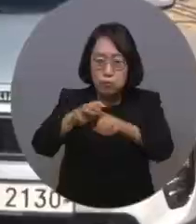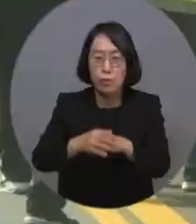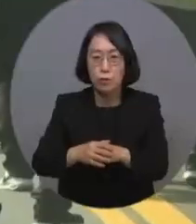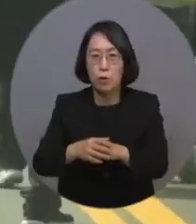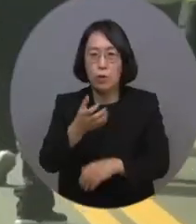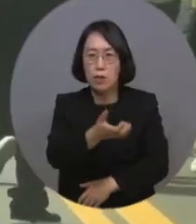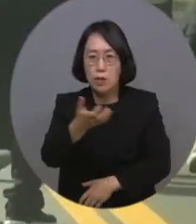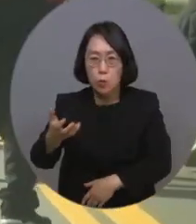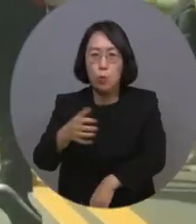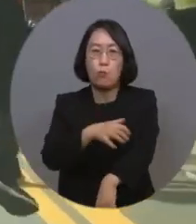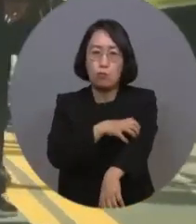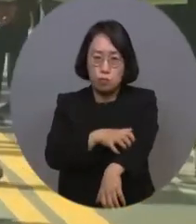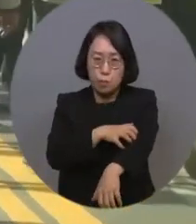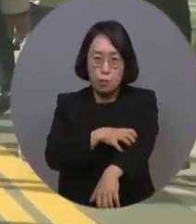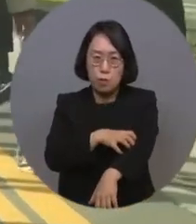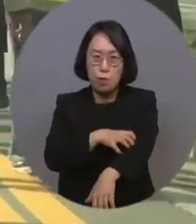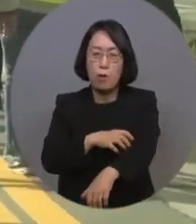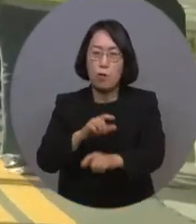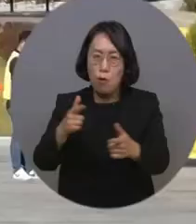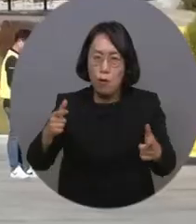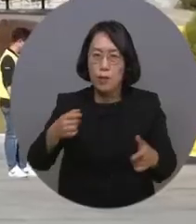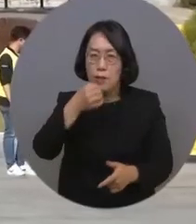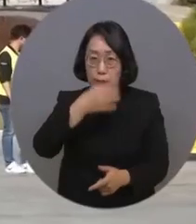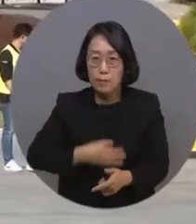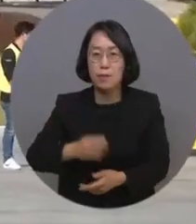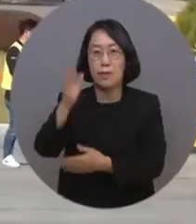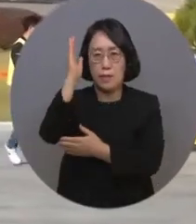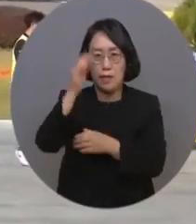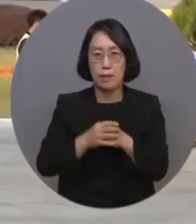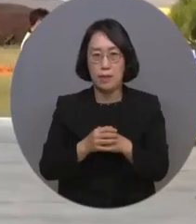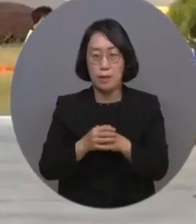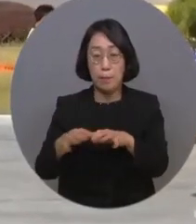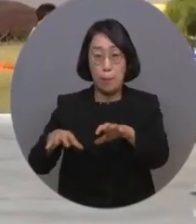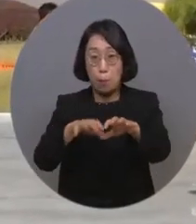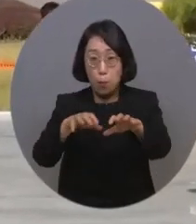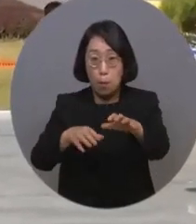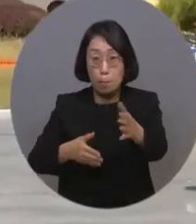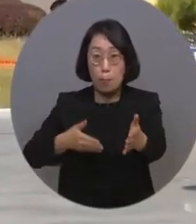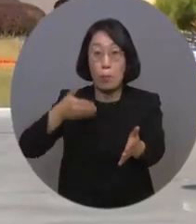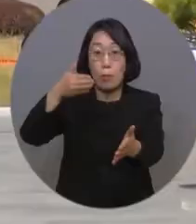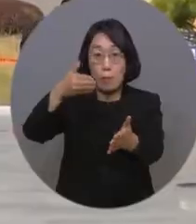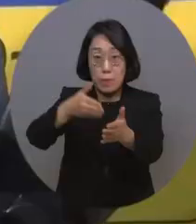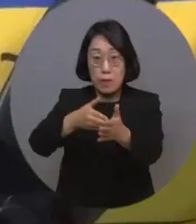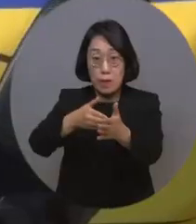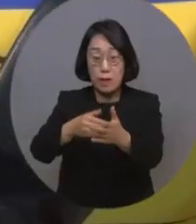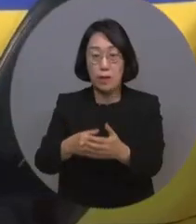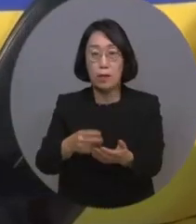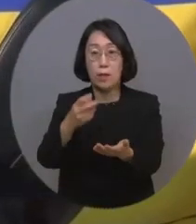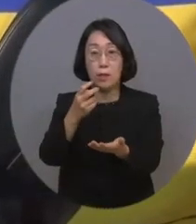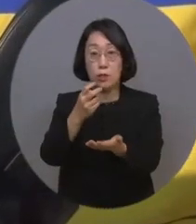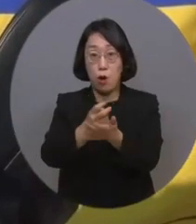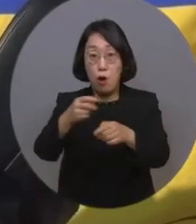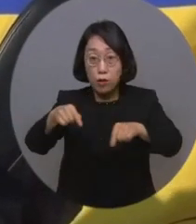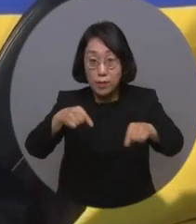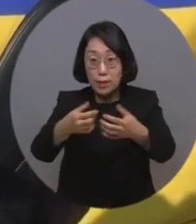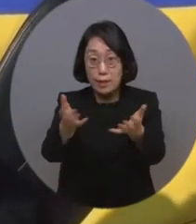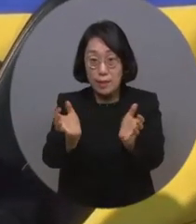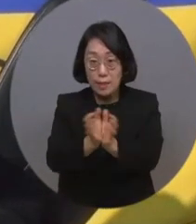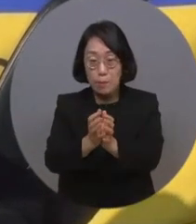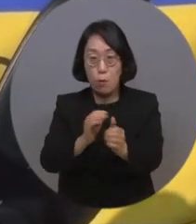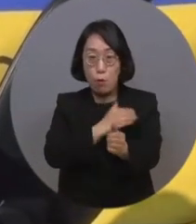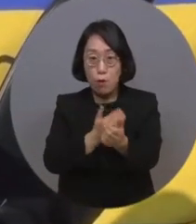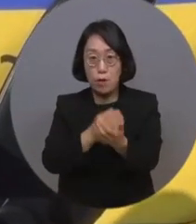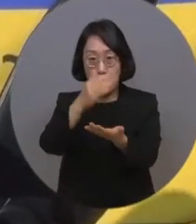어려움, 수많은 제약을 이야기했습니다. 행진은 시청 장애인 정책팀의 장애인 권리 보장